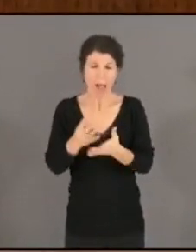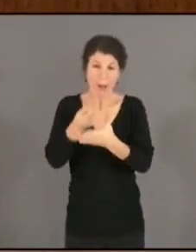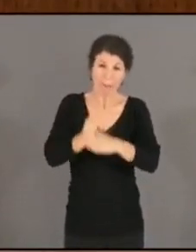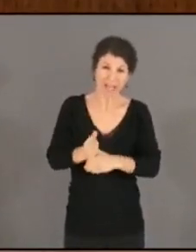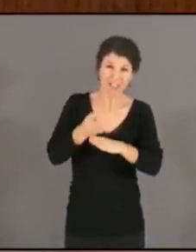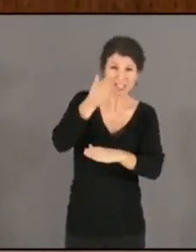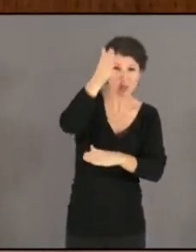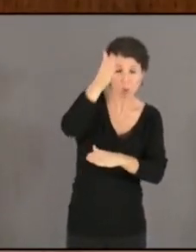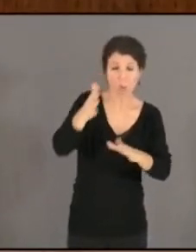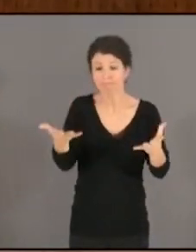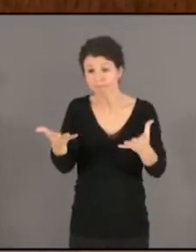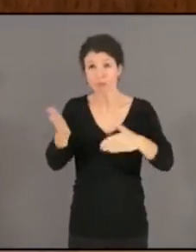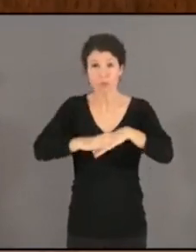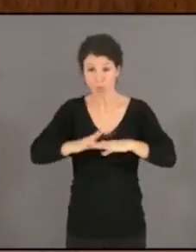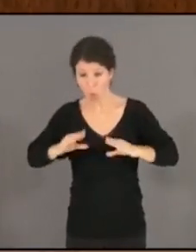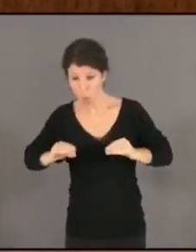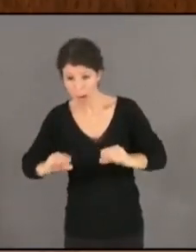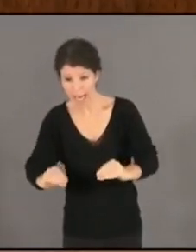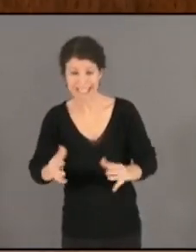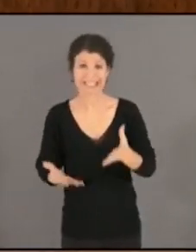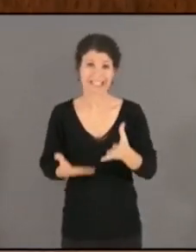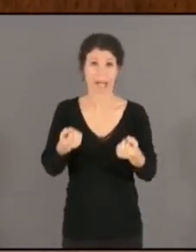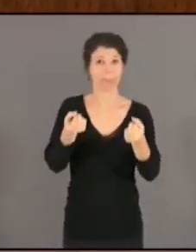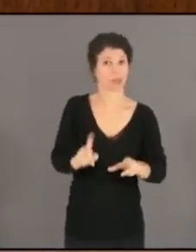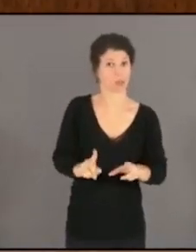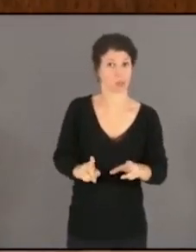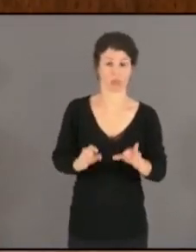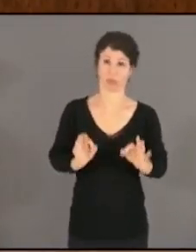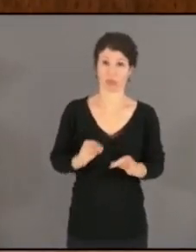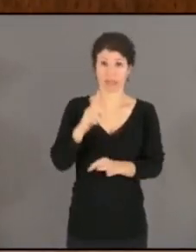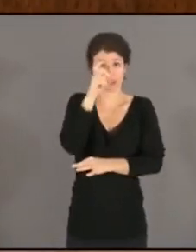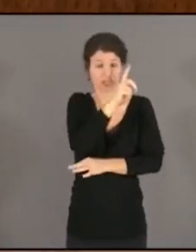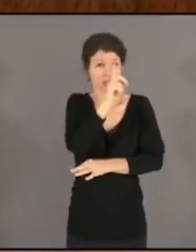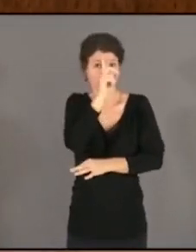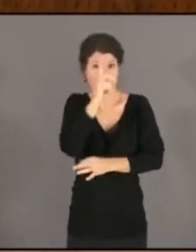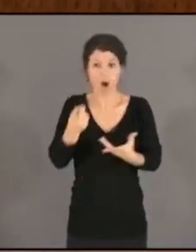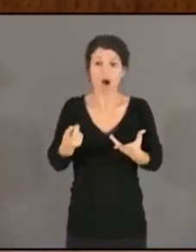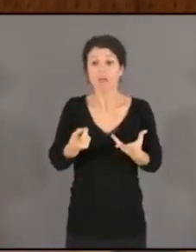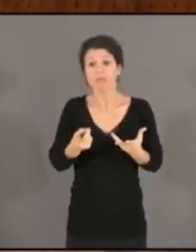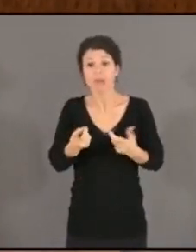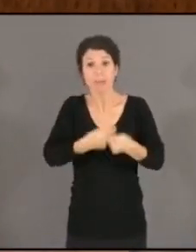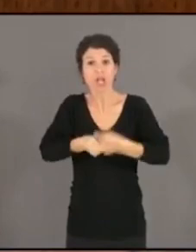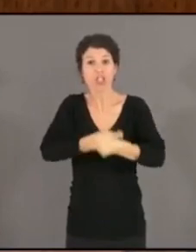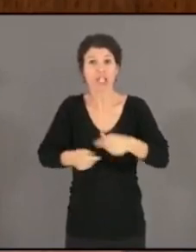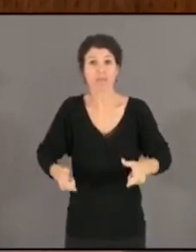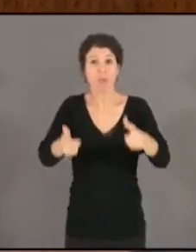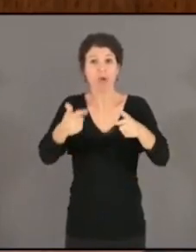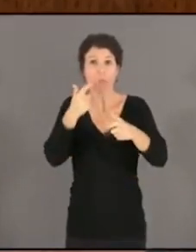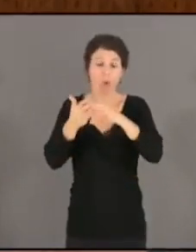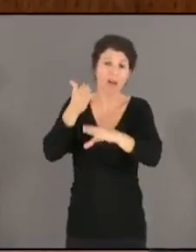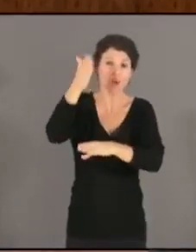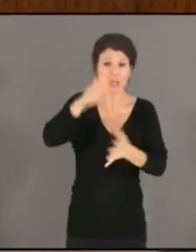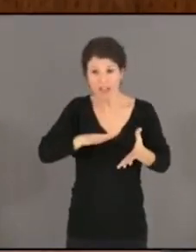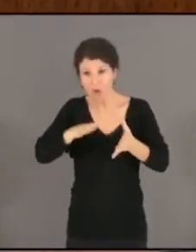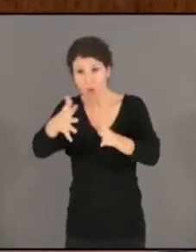des réalisations effectives. En effet, il est difficile d'appréhender l'évolution du marché immobilier pour l'avenir, compte tenu de